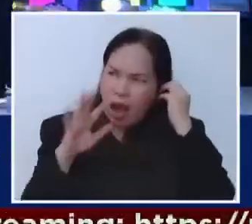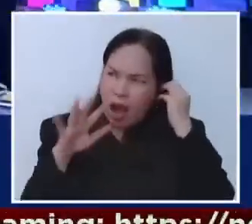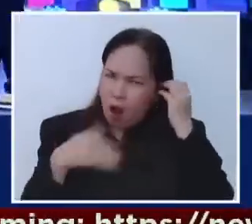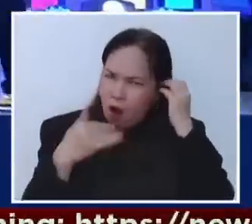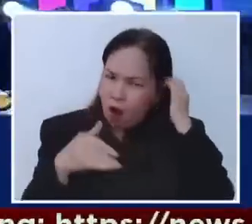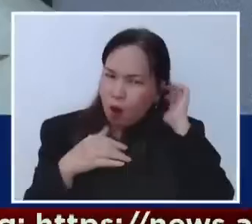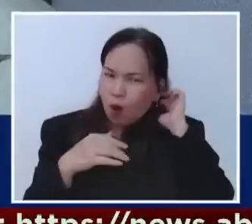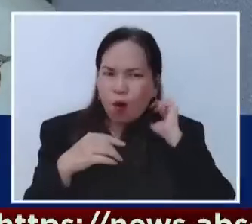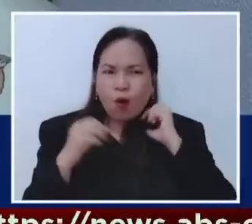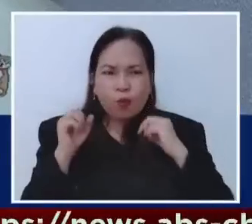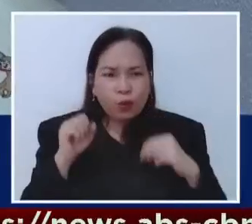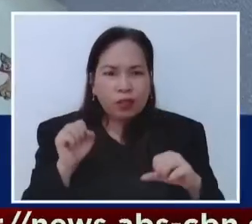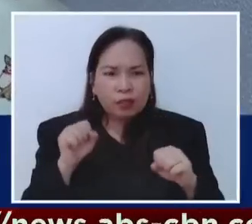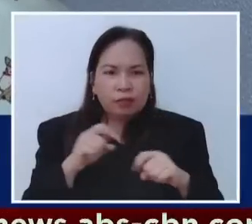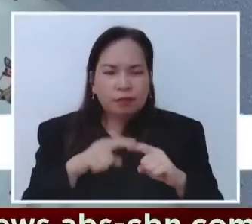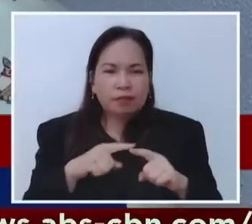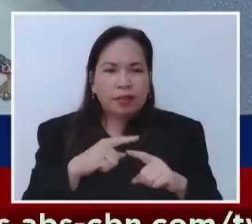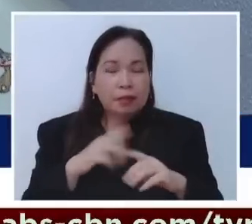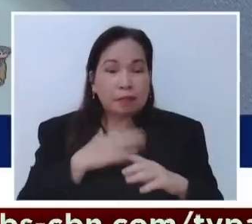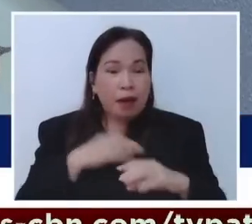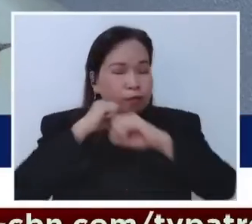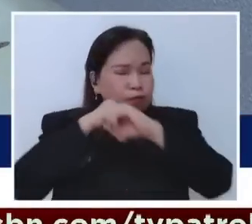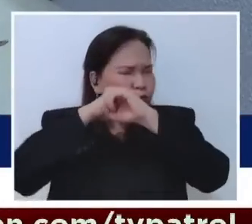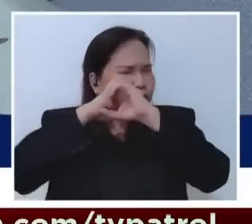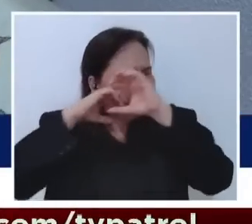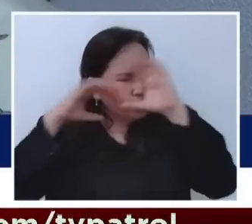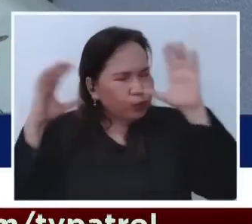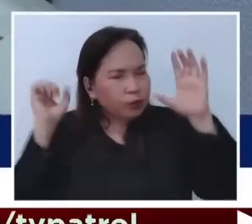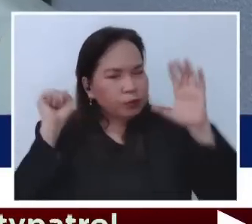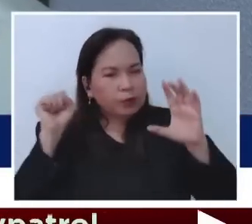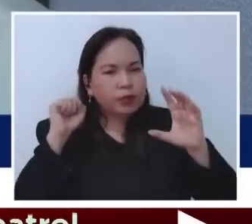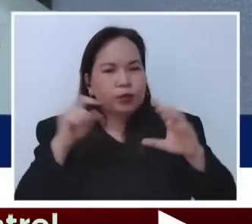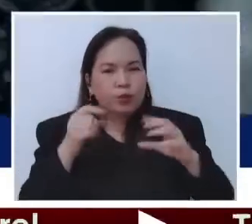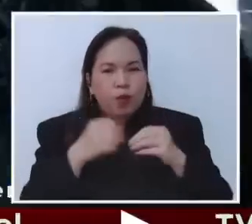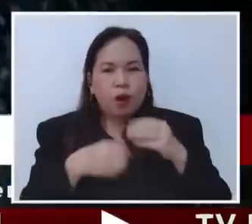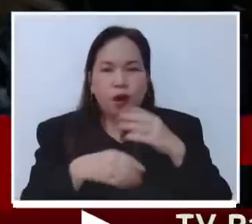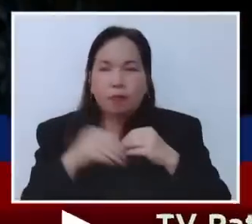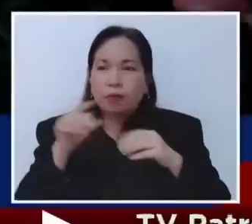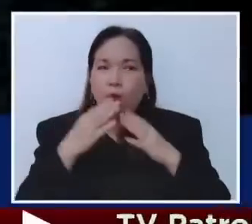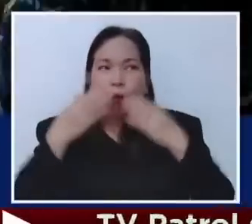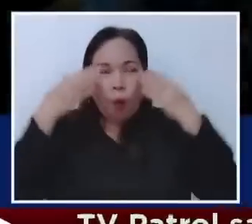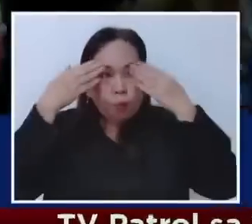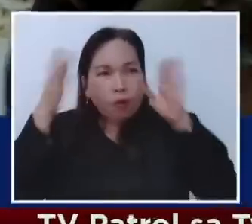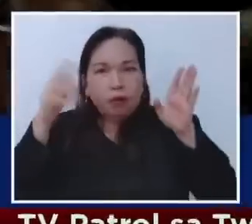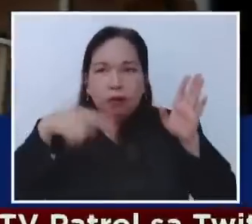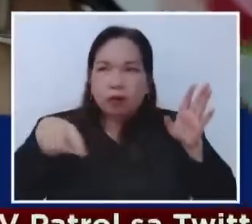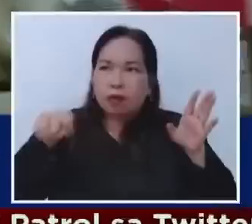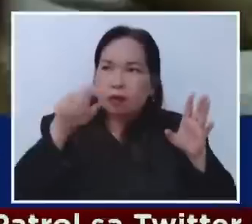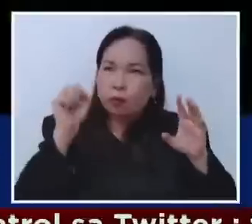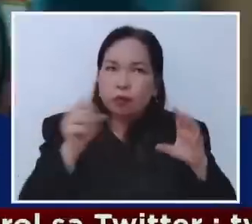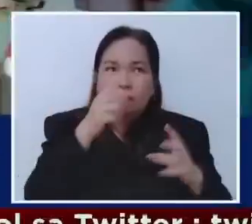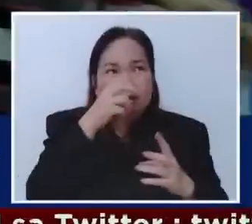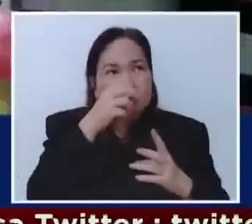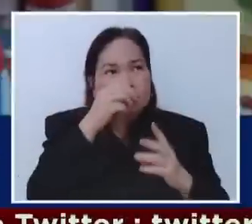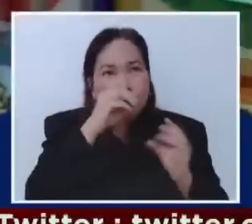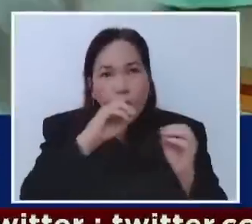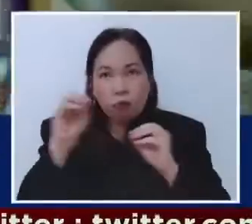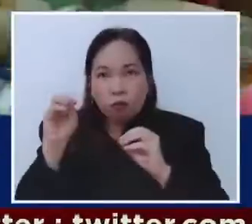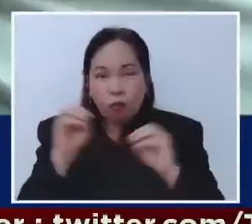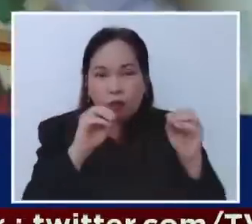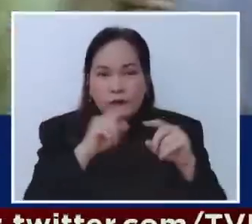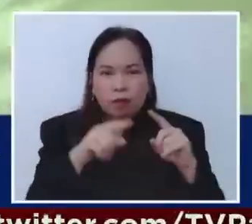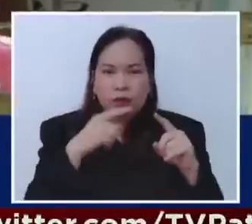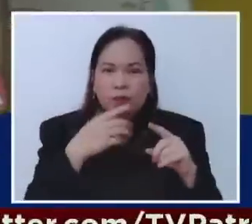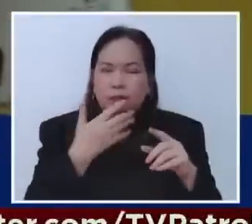a big dream of mine na para lumawak yung isipan ng mga tao. Maybe it'll be better for the